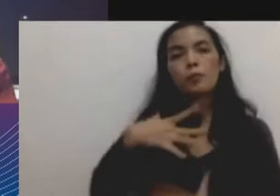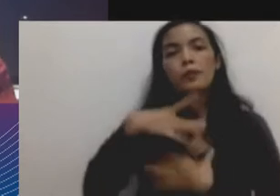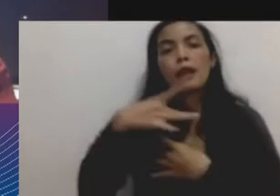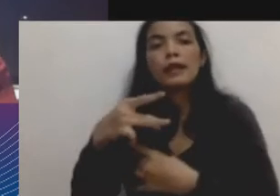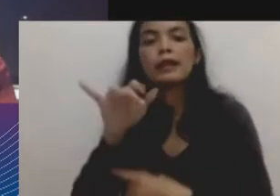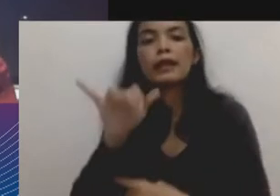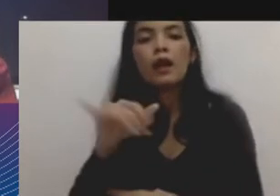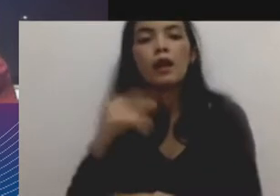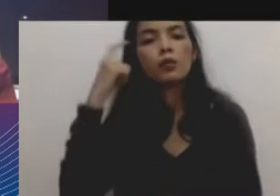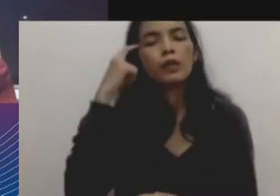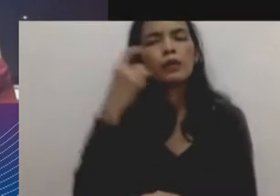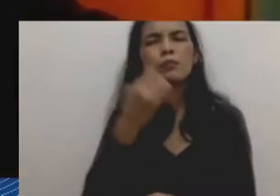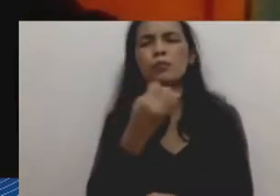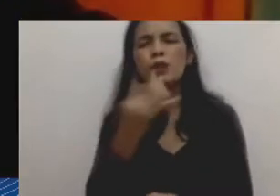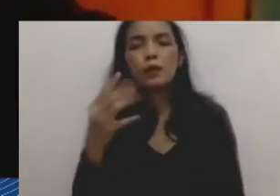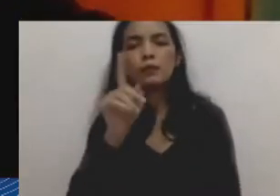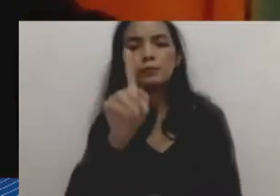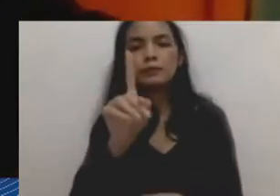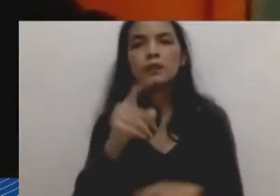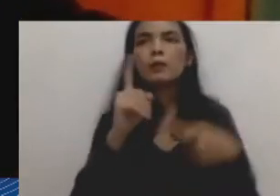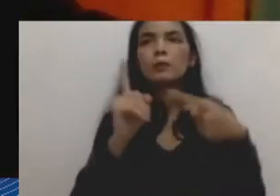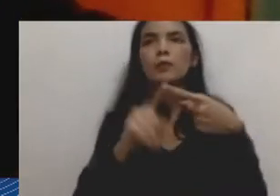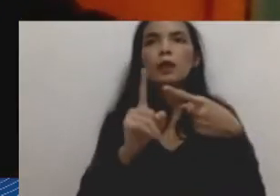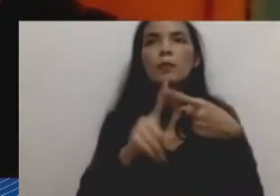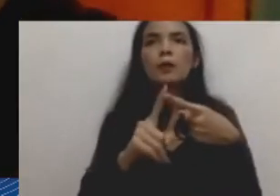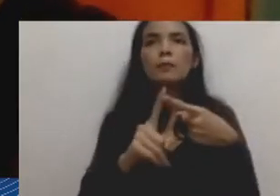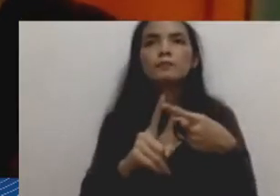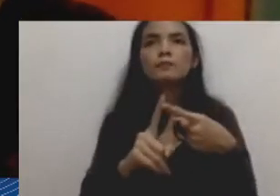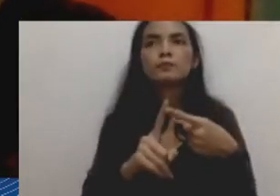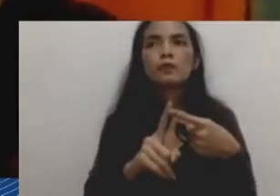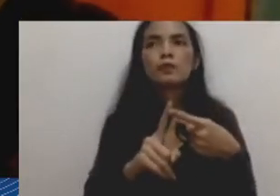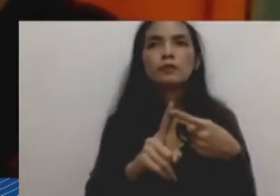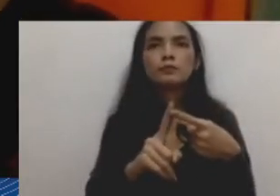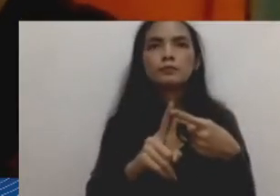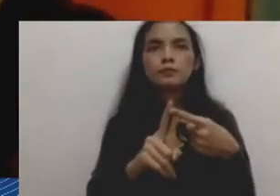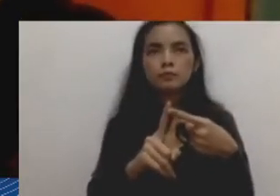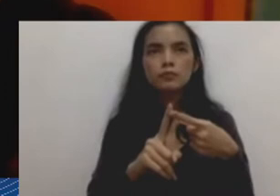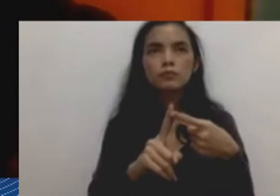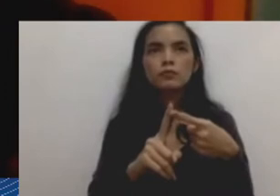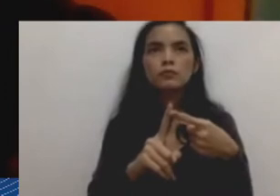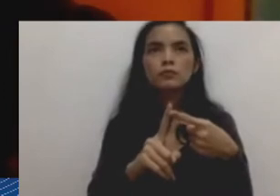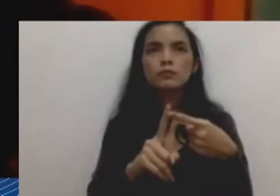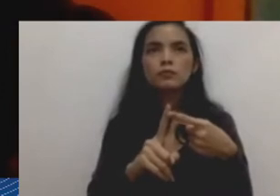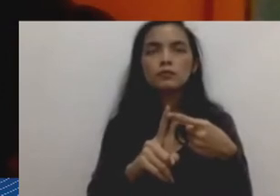beberapa hal. Pertama, perjuangan legislasi itu ada di level